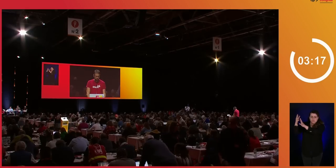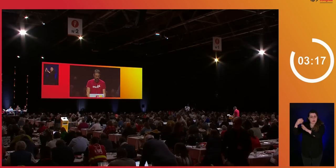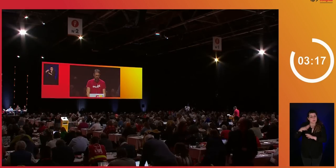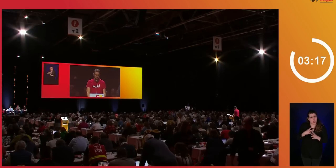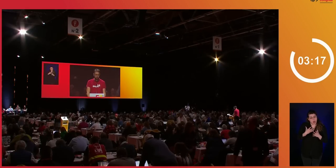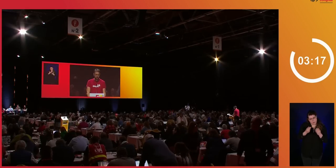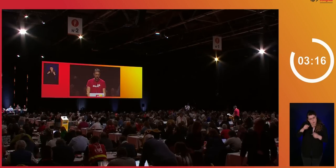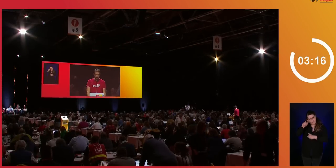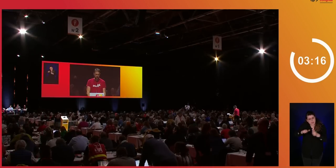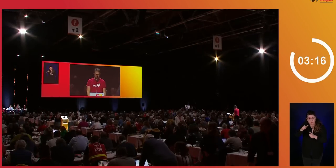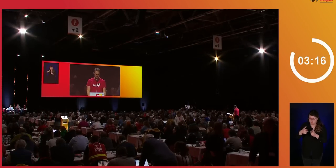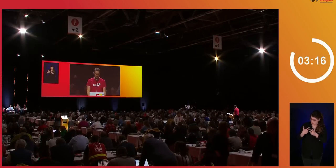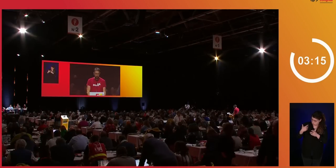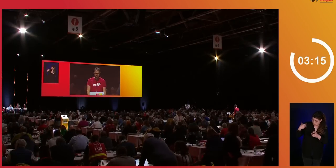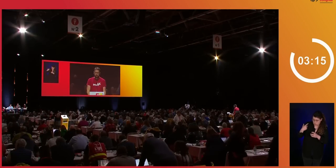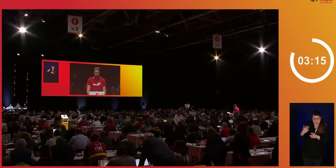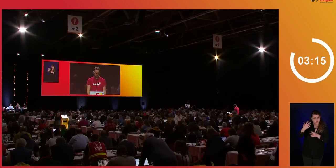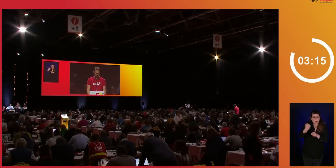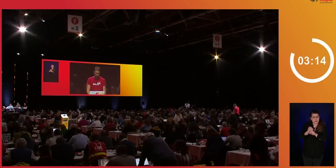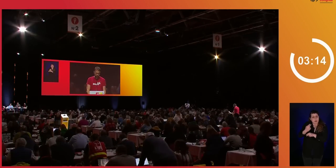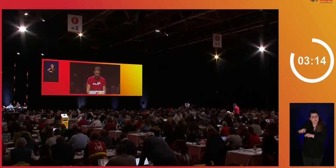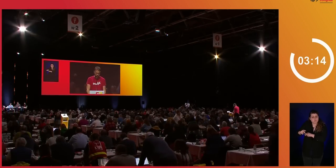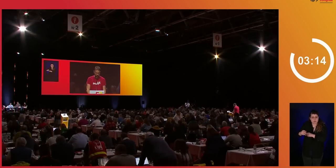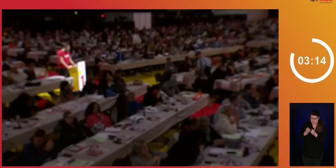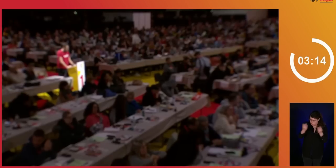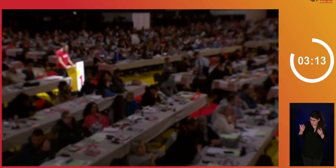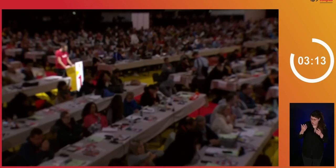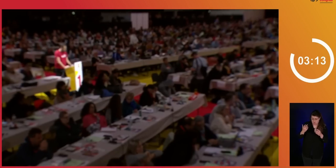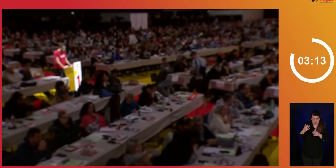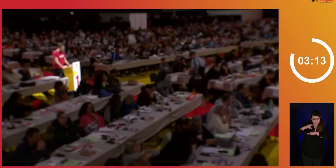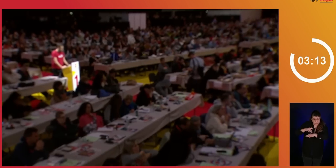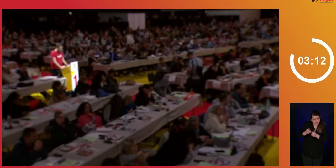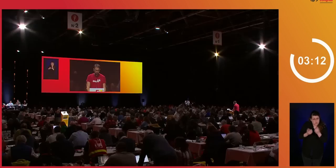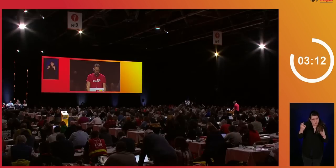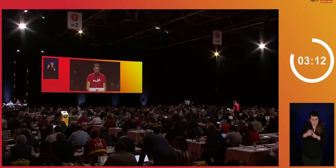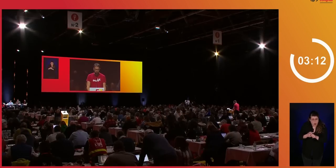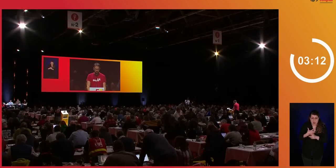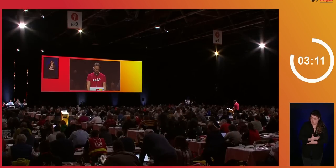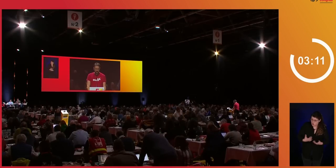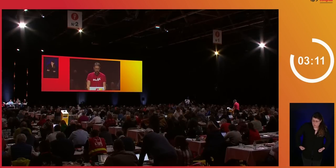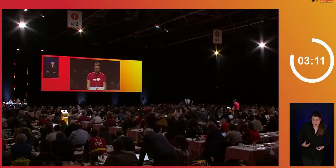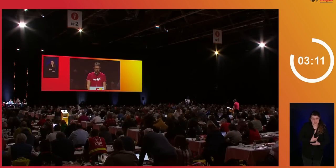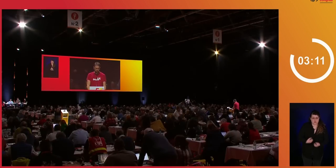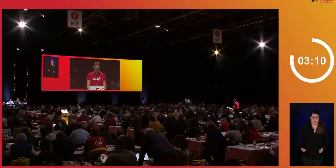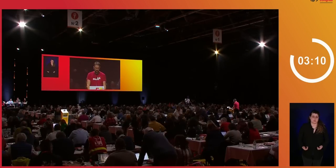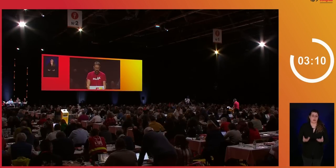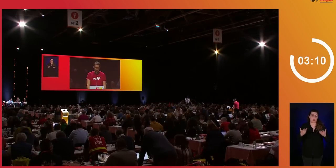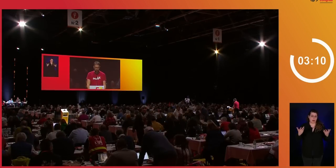et ceux qui, au cours d'une carrière, sont confrontés plusieurs fois au chômage. Dans ces conditions, nous pensons primordial de relancer le débat